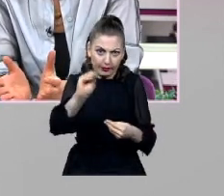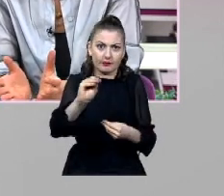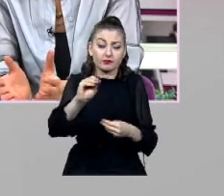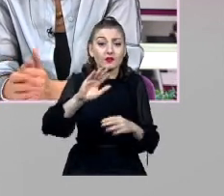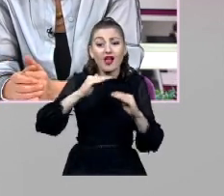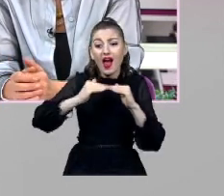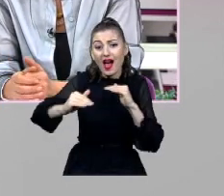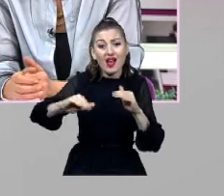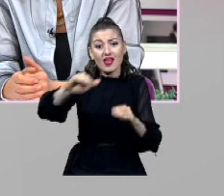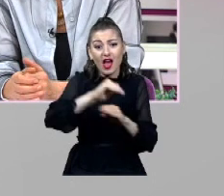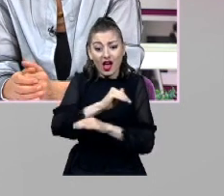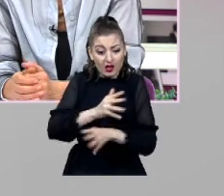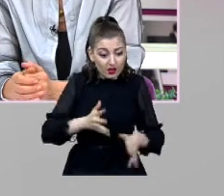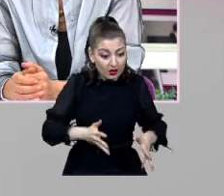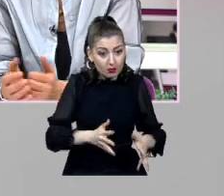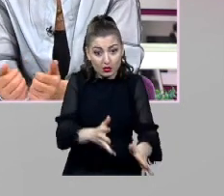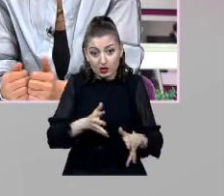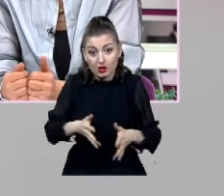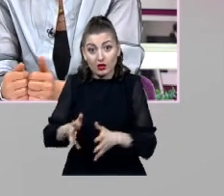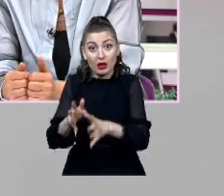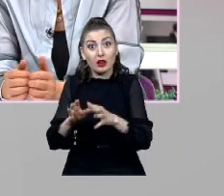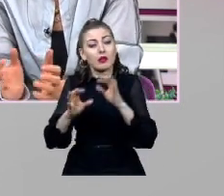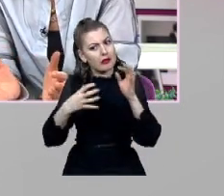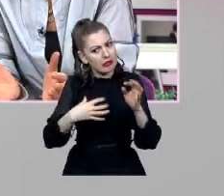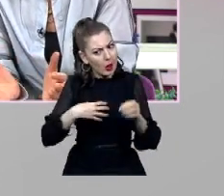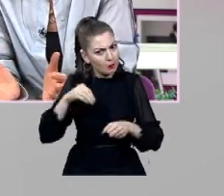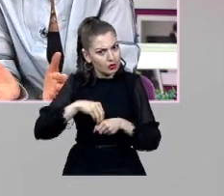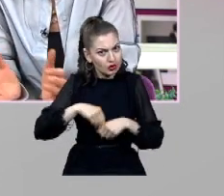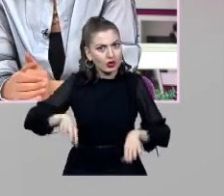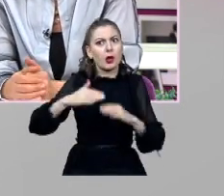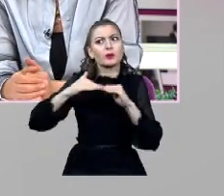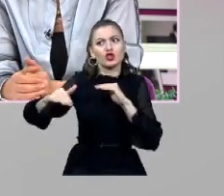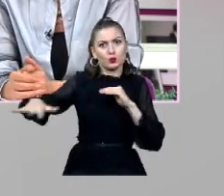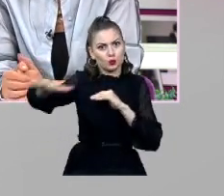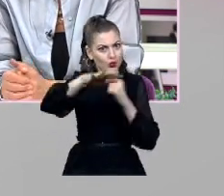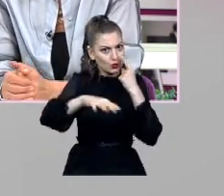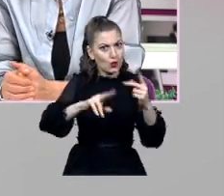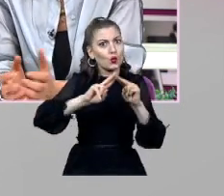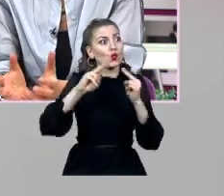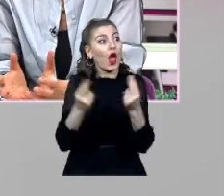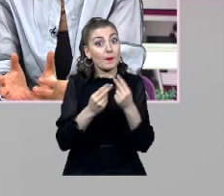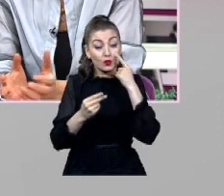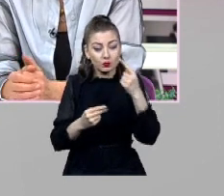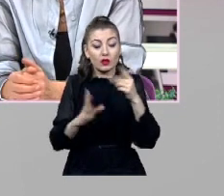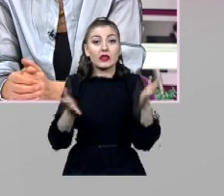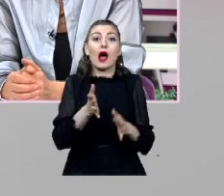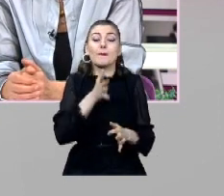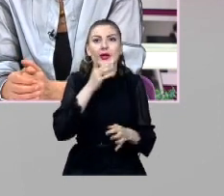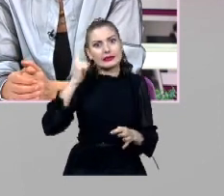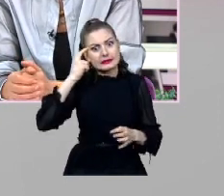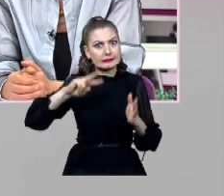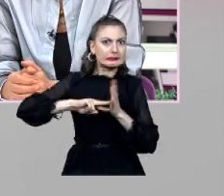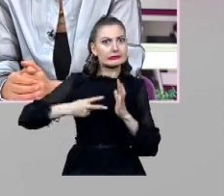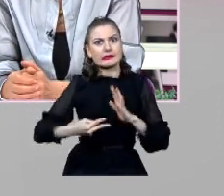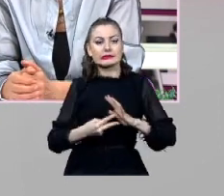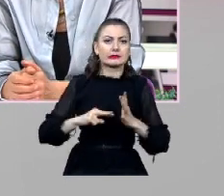her yönünde ve her şeklinde hem kendimiz için hem çevremiz için hem dünyamız için daha bilinçli hareket etmemiz lazım